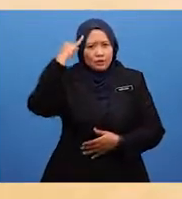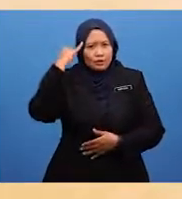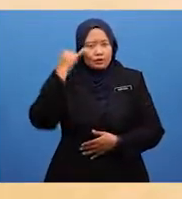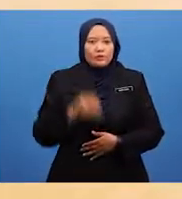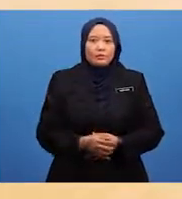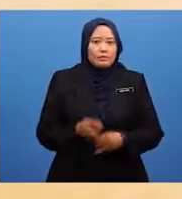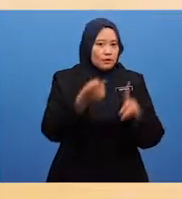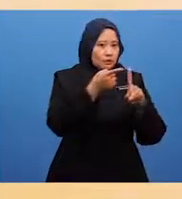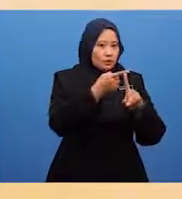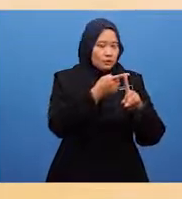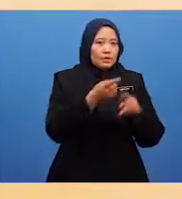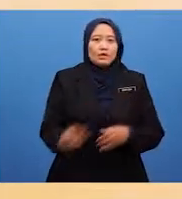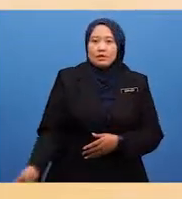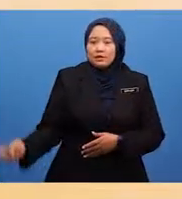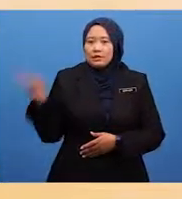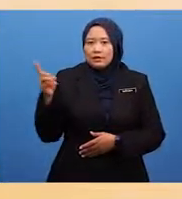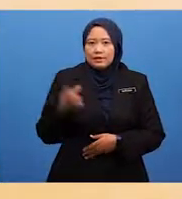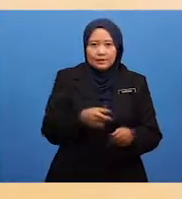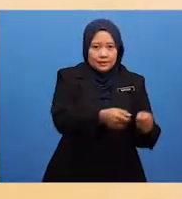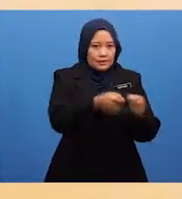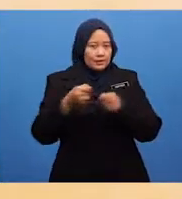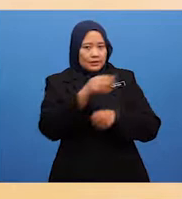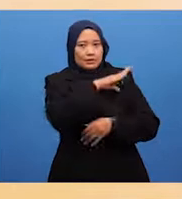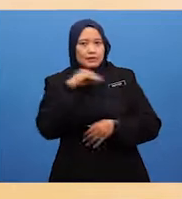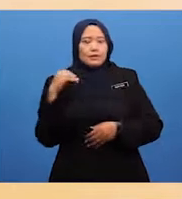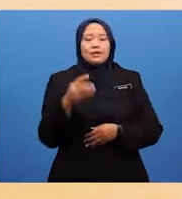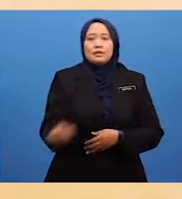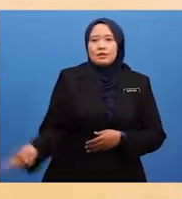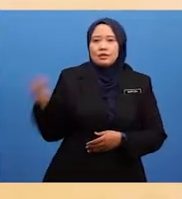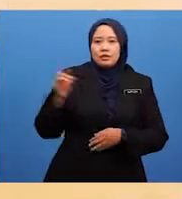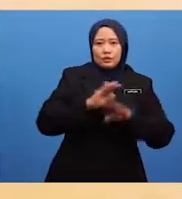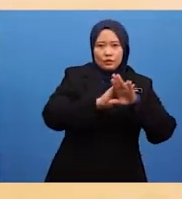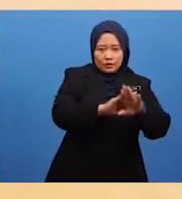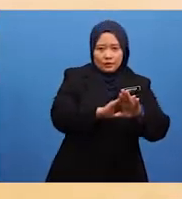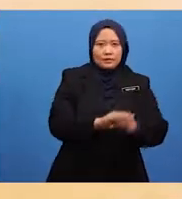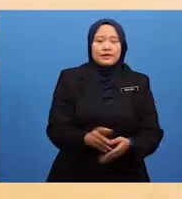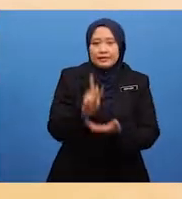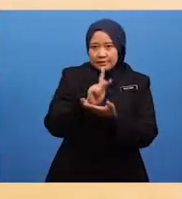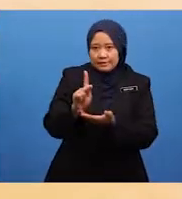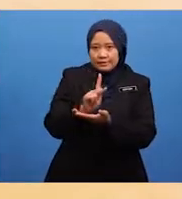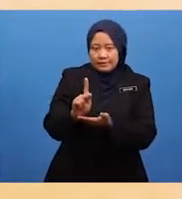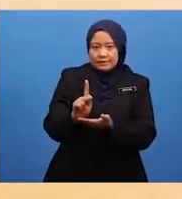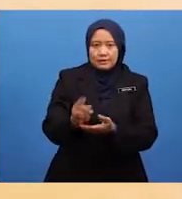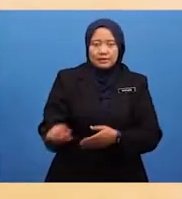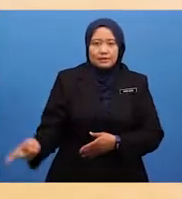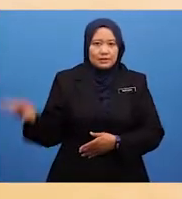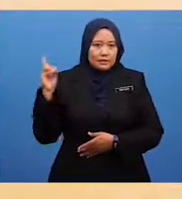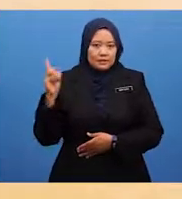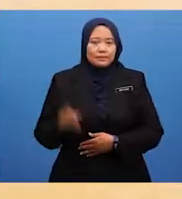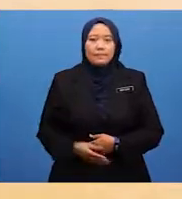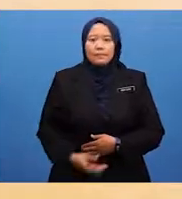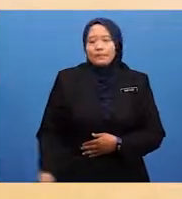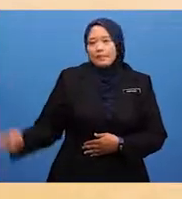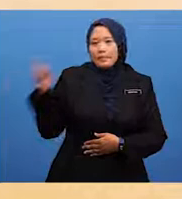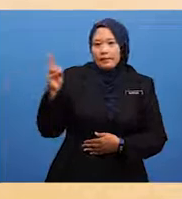tarikan dan tolakan, kesan-kesan daya, daya geseran, faktor yang